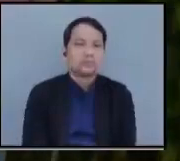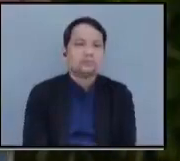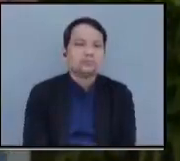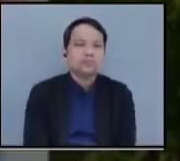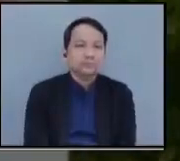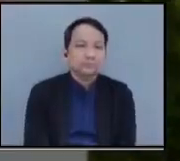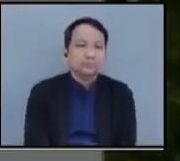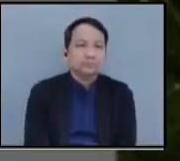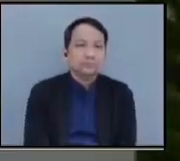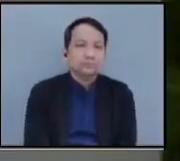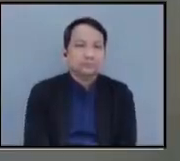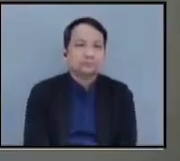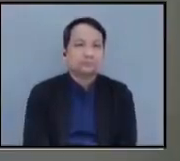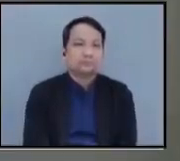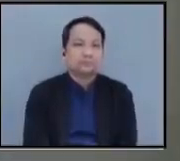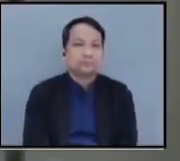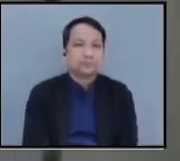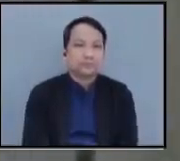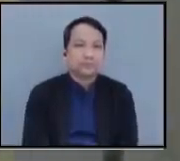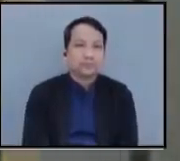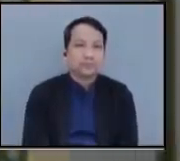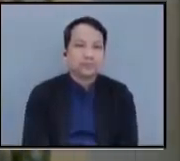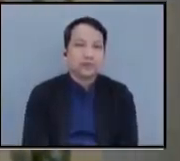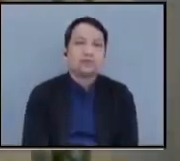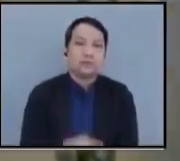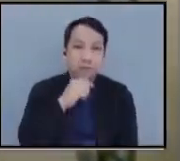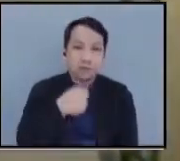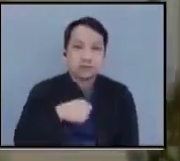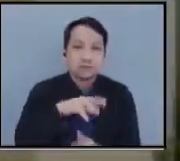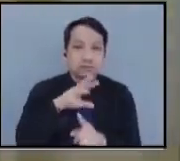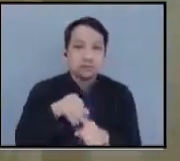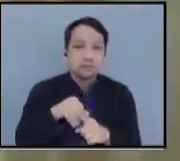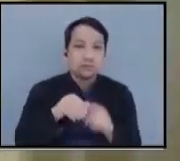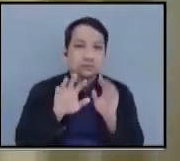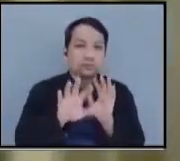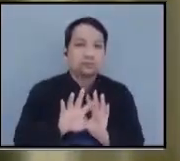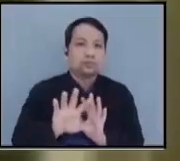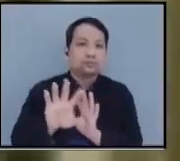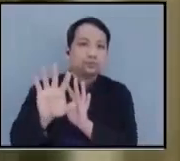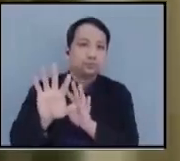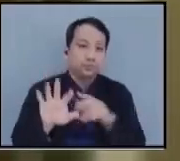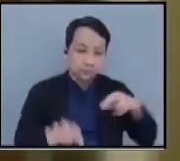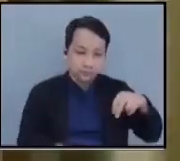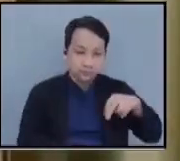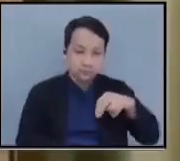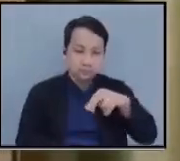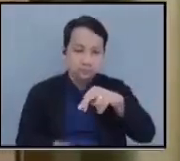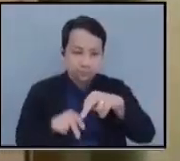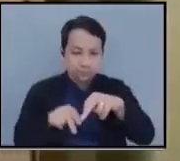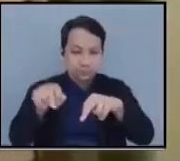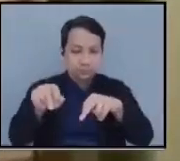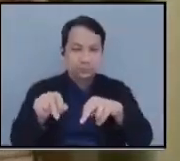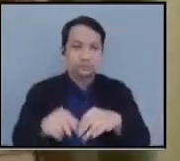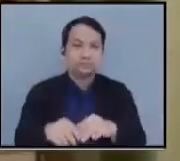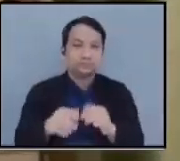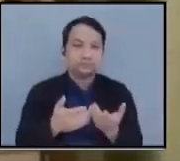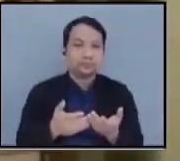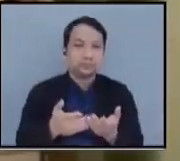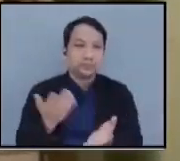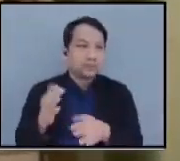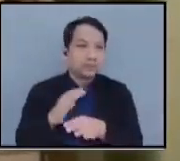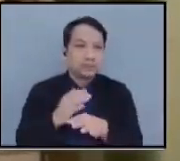bahagi ng makalumang tradisyong Pilipino ang alay lakad tuwing semana Santa ang ibang deboto dumarayo sa simbahan ng nakapaa bilang kanilang